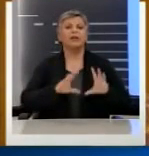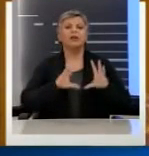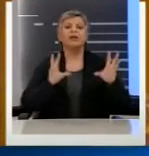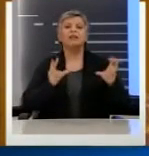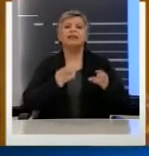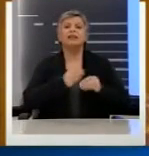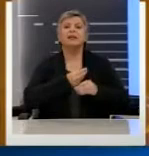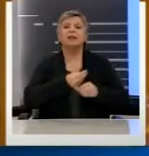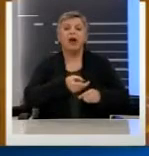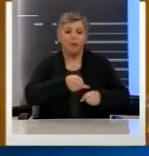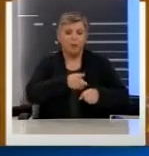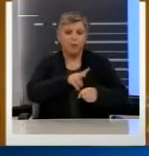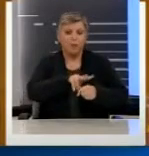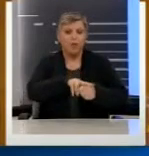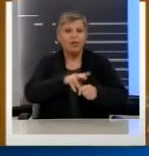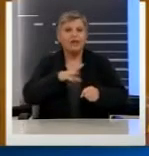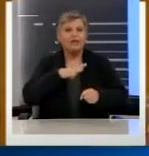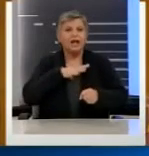ταφής.